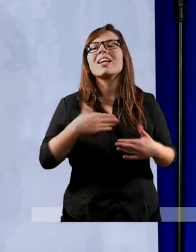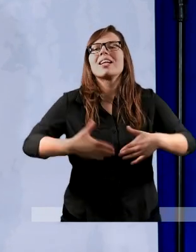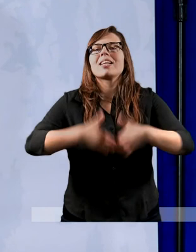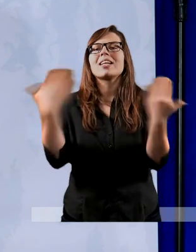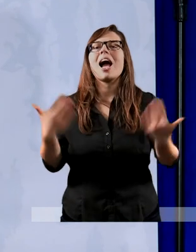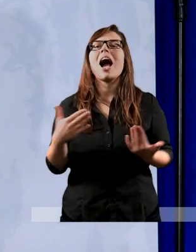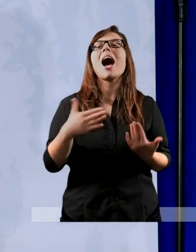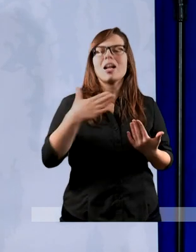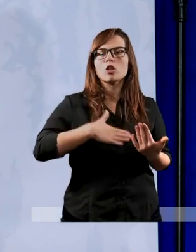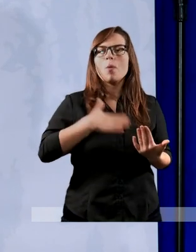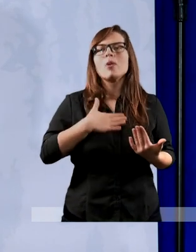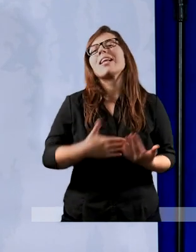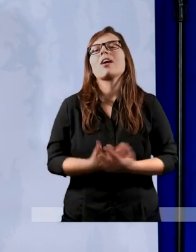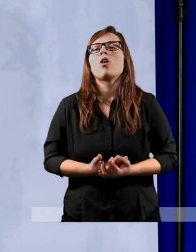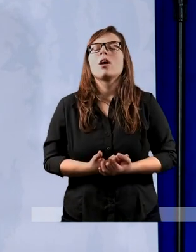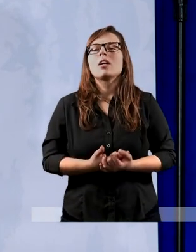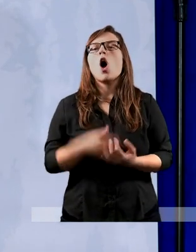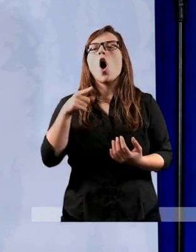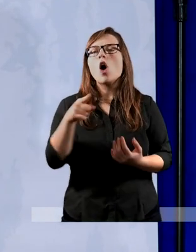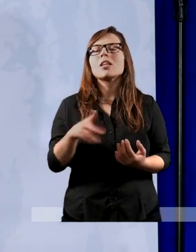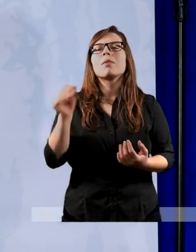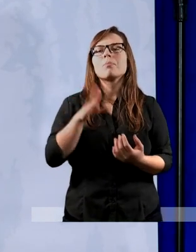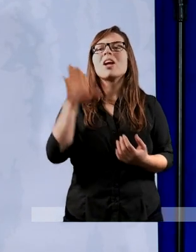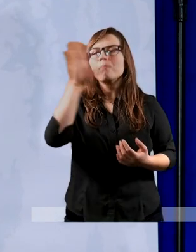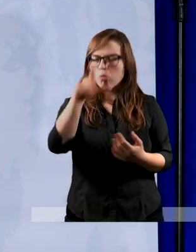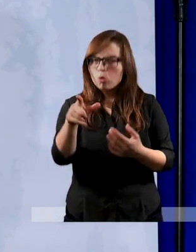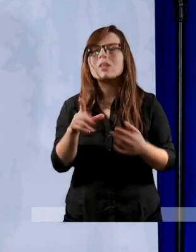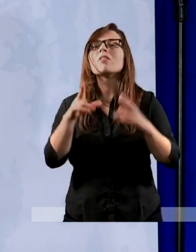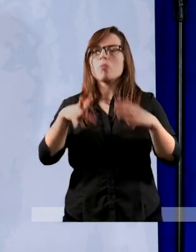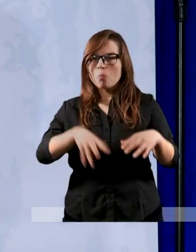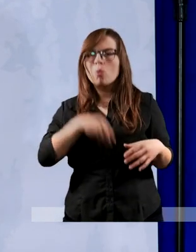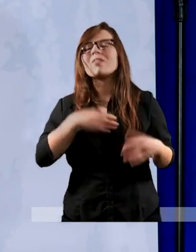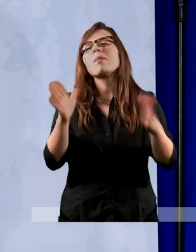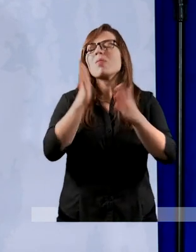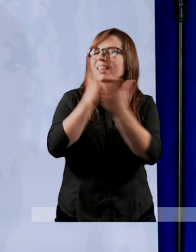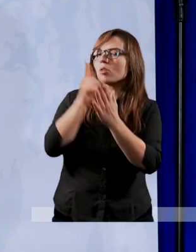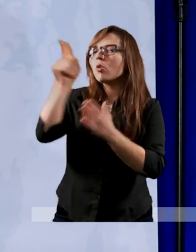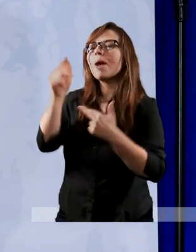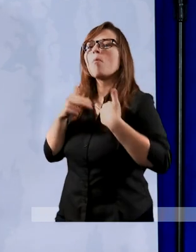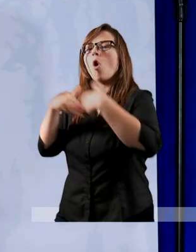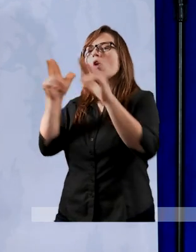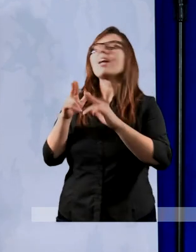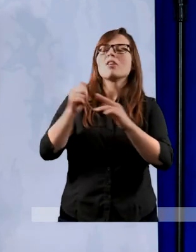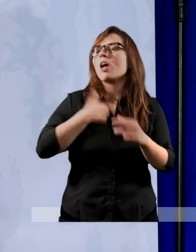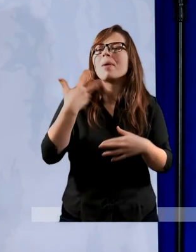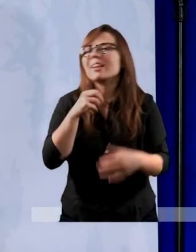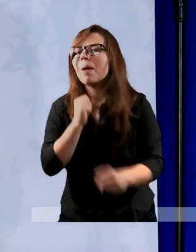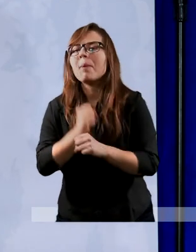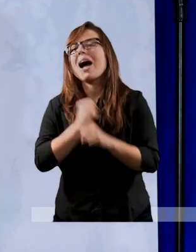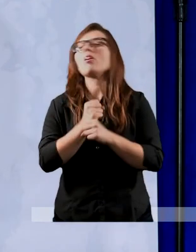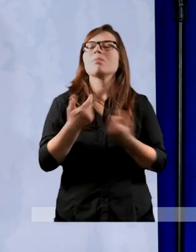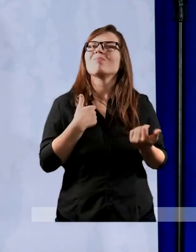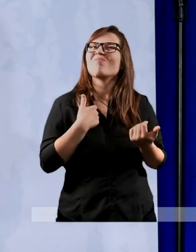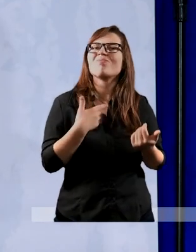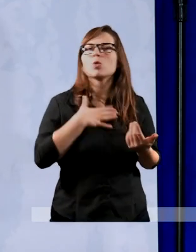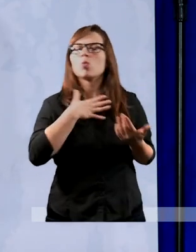Dnia Pańskiego, o tym, żeby rzeczywiście ten dzień poświęcić Bogu i tylko Jemu, czyli nie pracować.